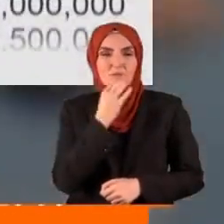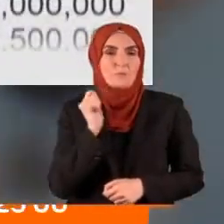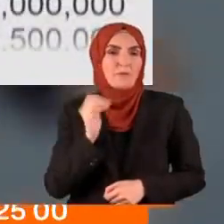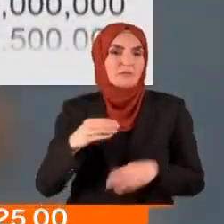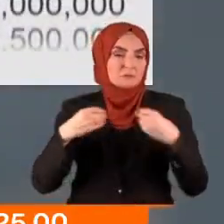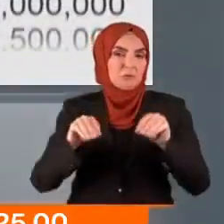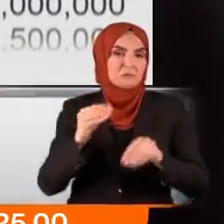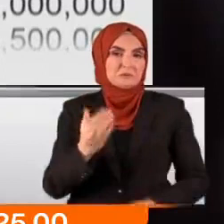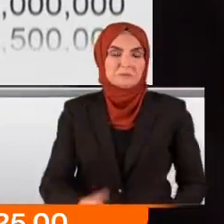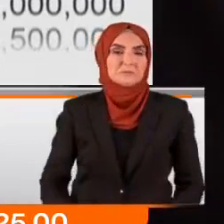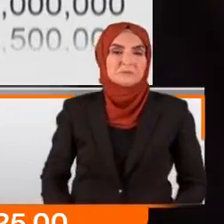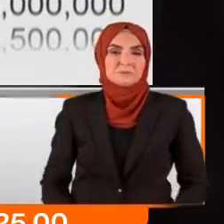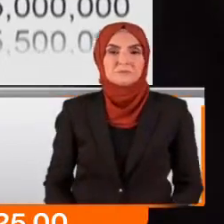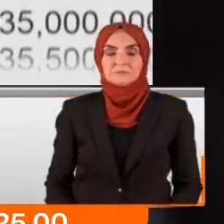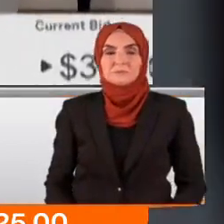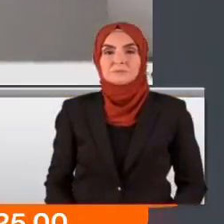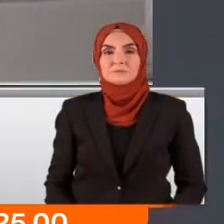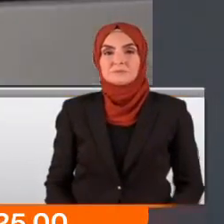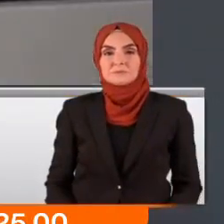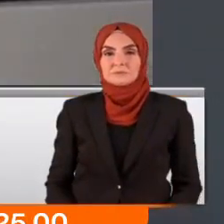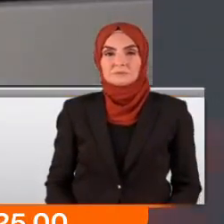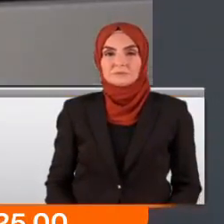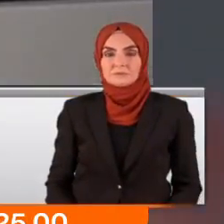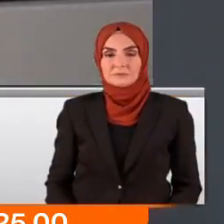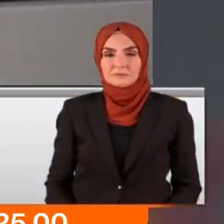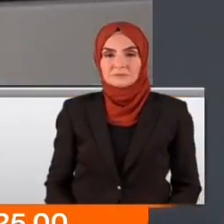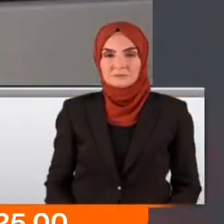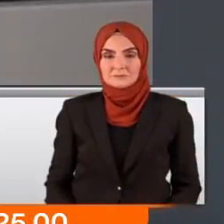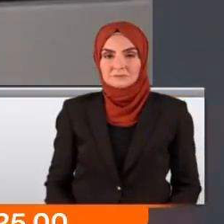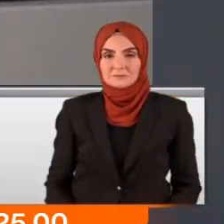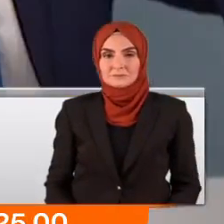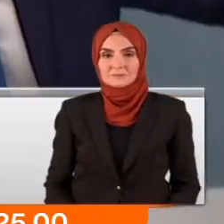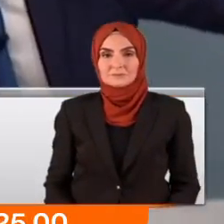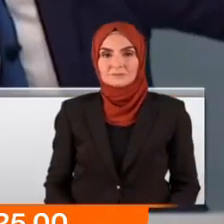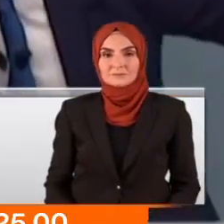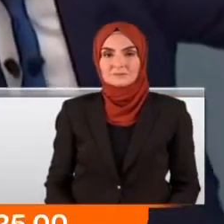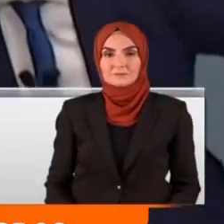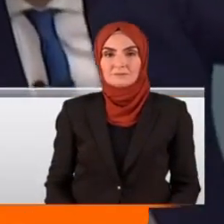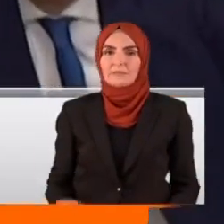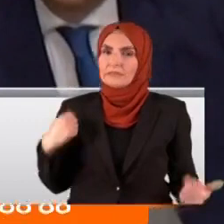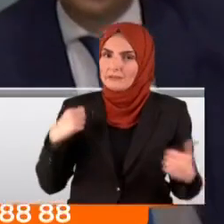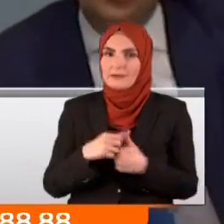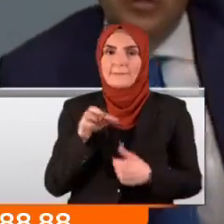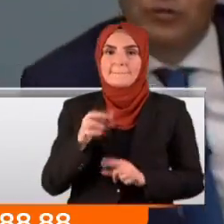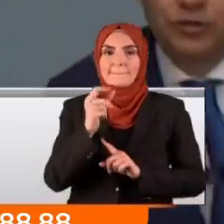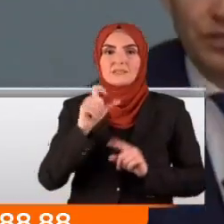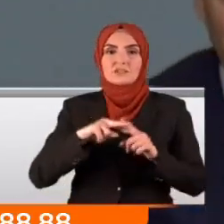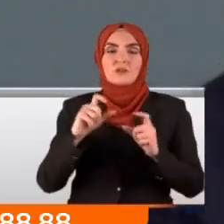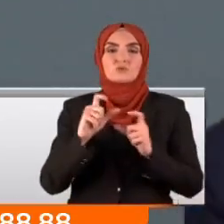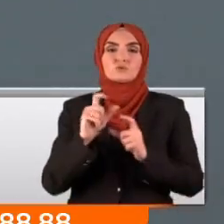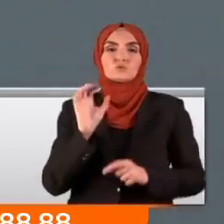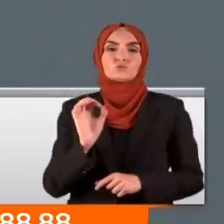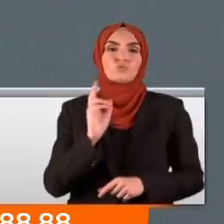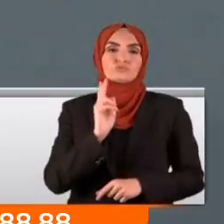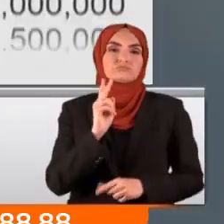it's yours. So, congratulations. Congratulations. Yine bir Picasso, yine bir rekor fiyata